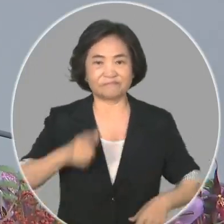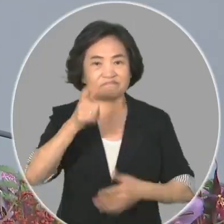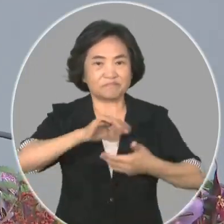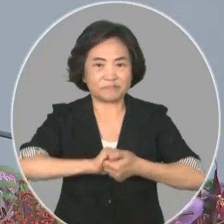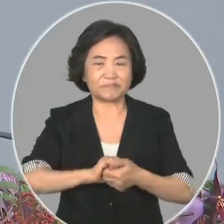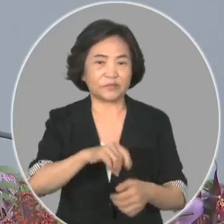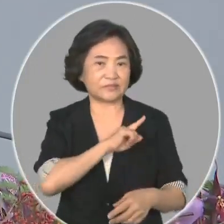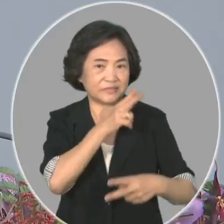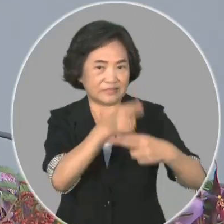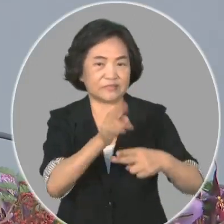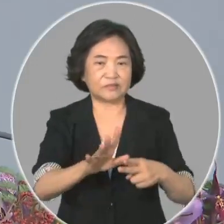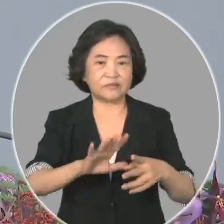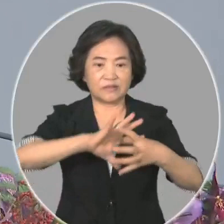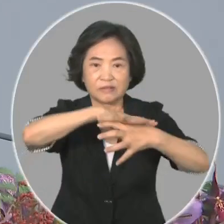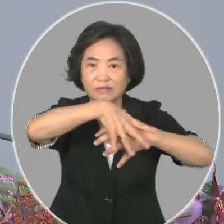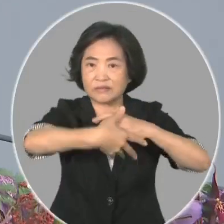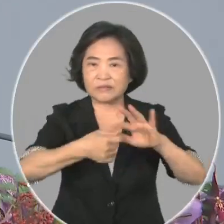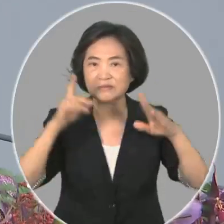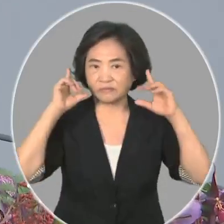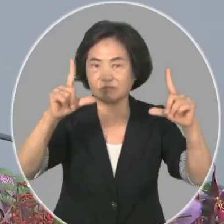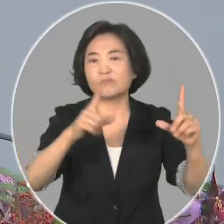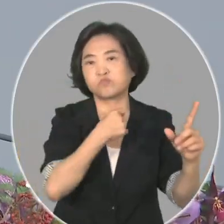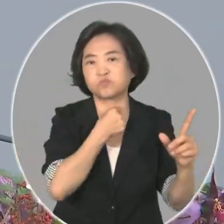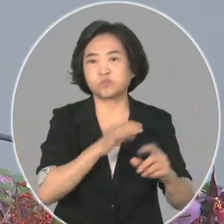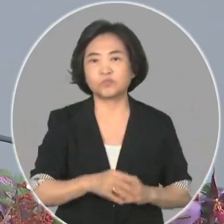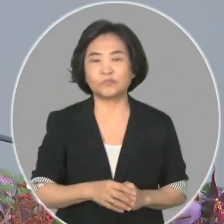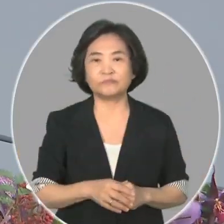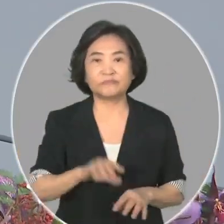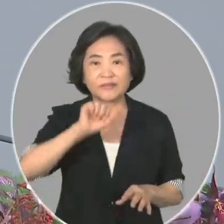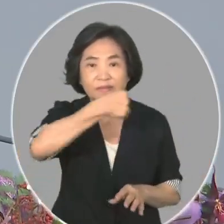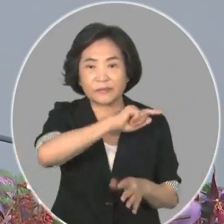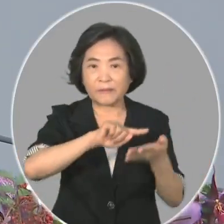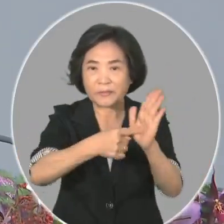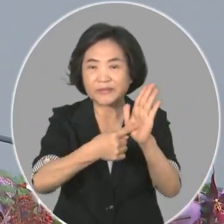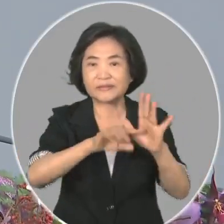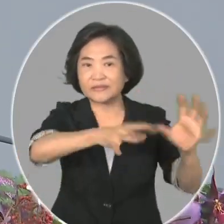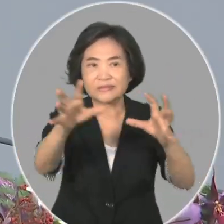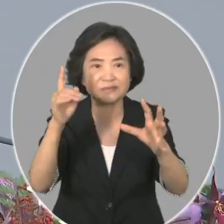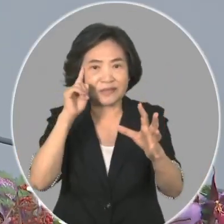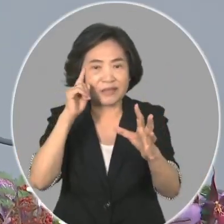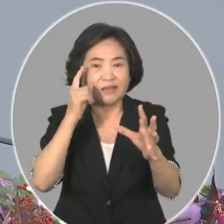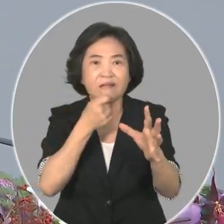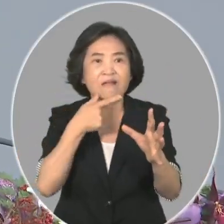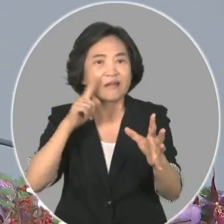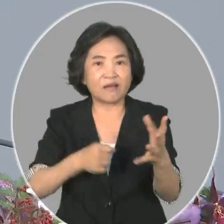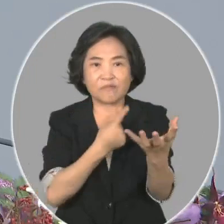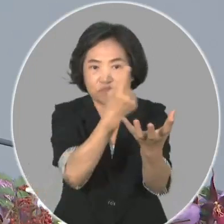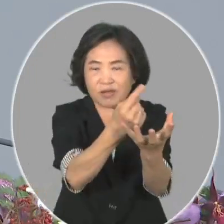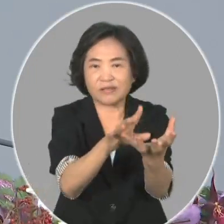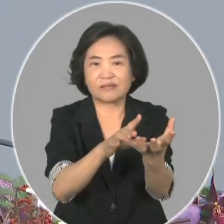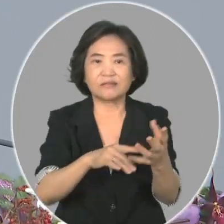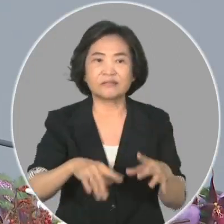信地站在世界的舞台上，让台湾成为世界的台湾，更要给世